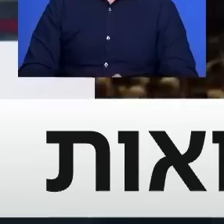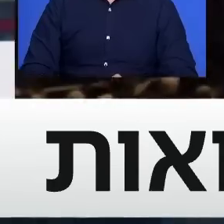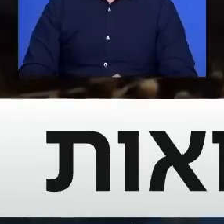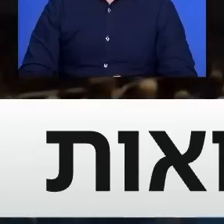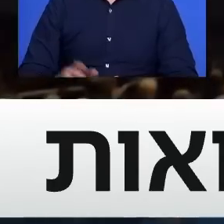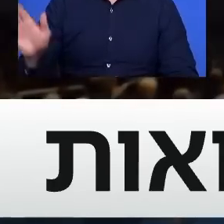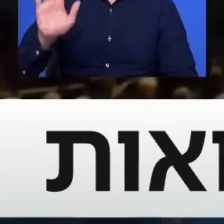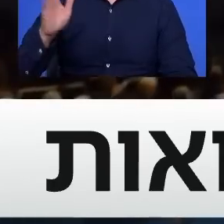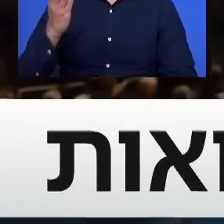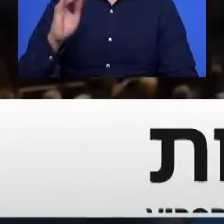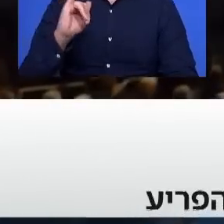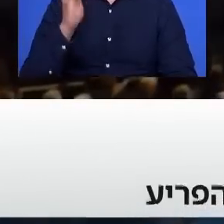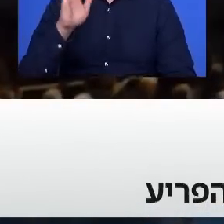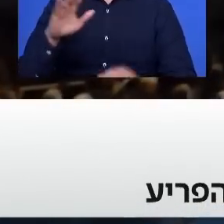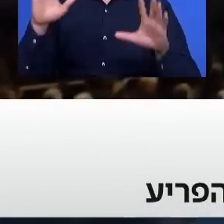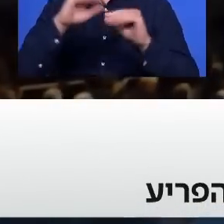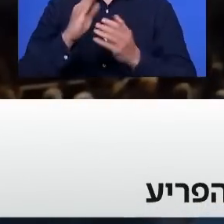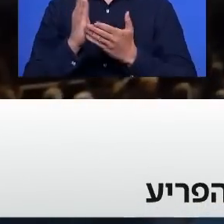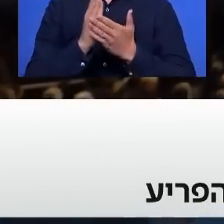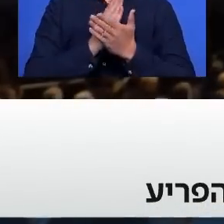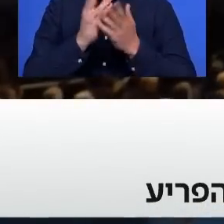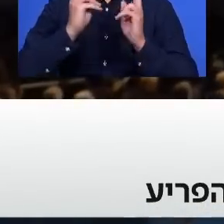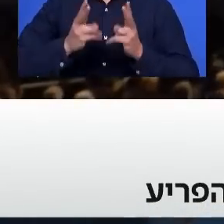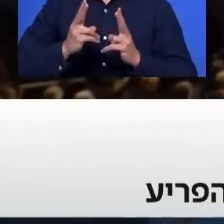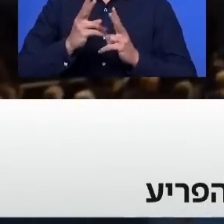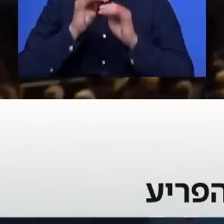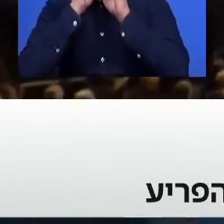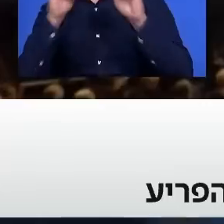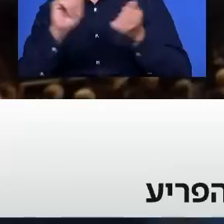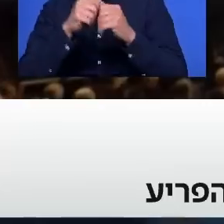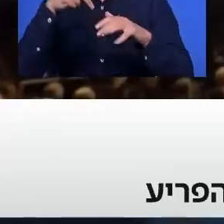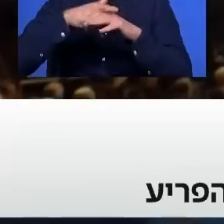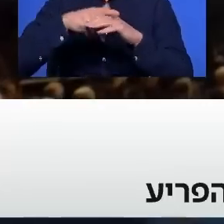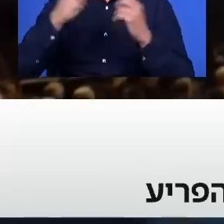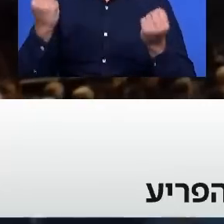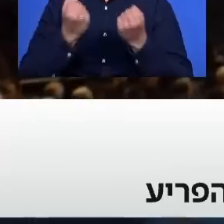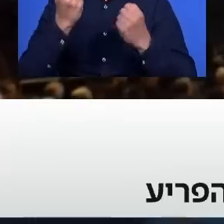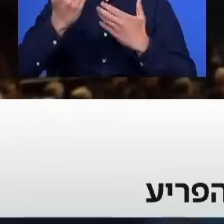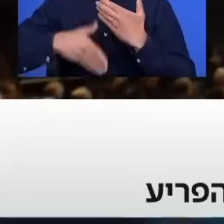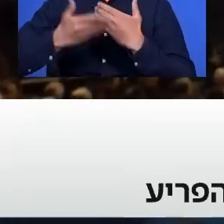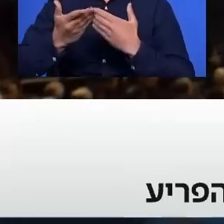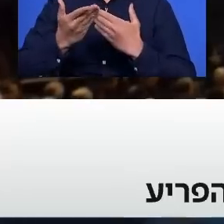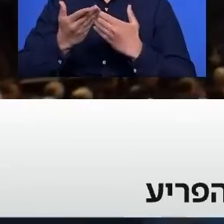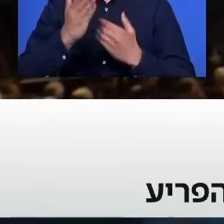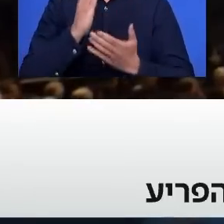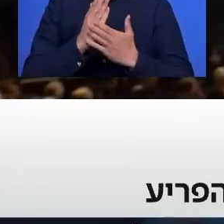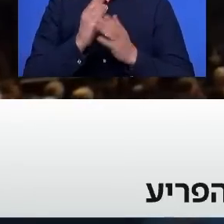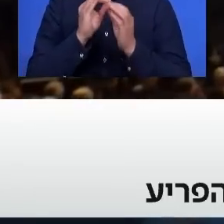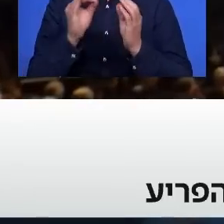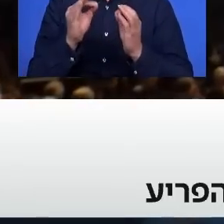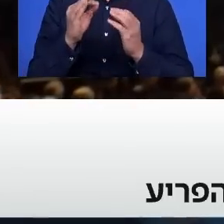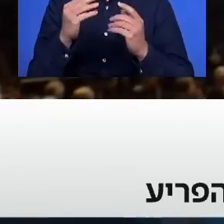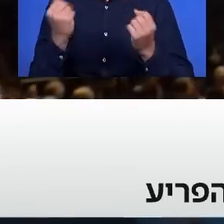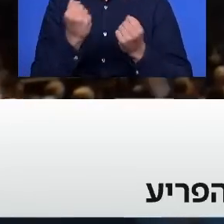שלום מיכל, אז נכון, גם הערב נערכים לאפשרות שיהיו פה קריאות ביניים או איזה שהן הפרעות לחזרה הגנרלית, בפתח חזרה הגנרלית